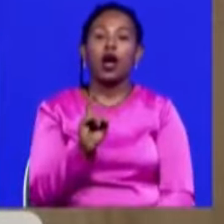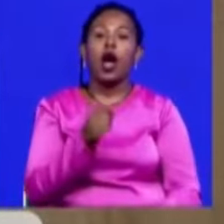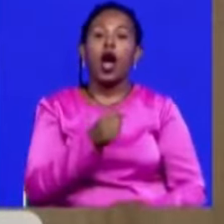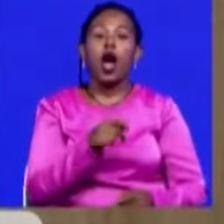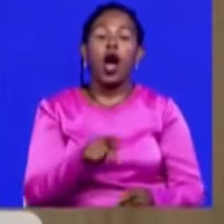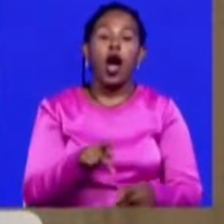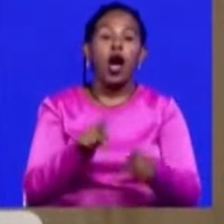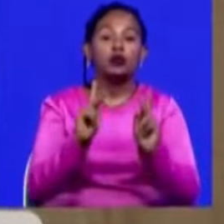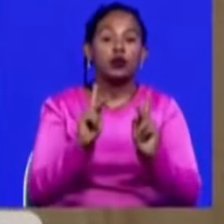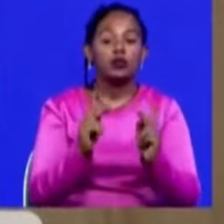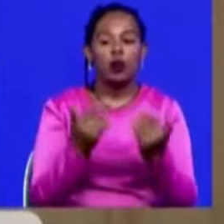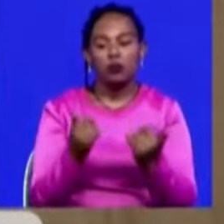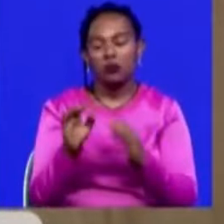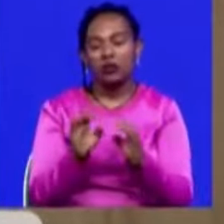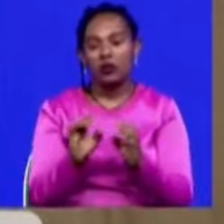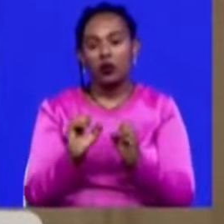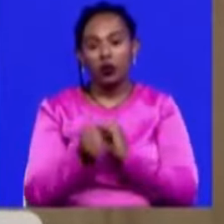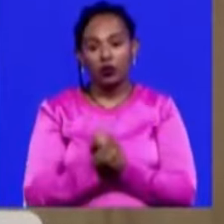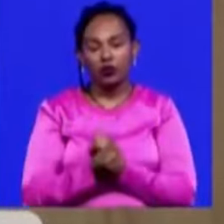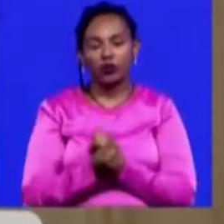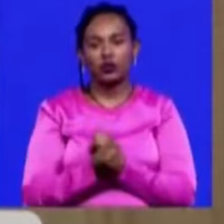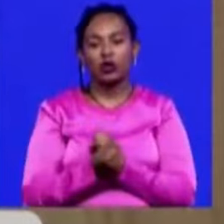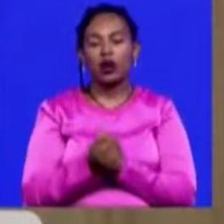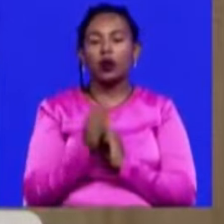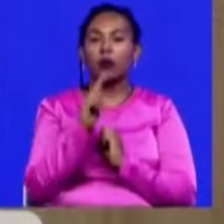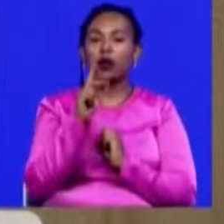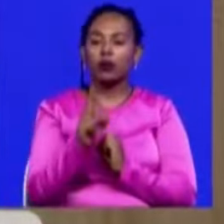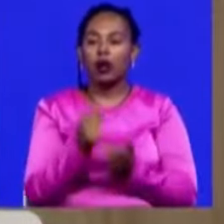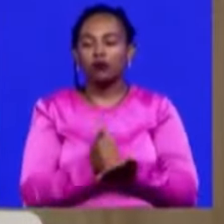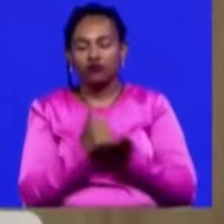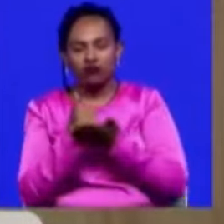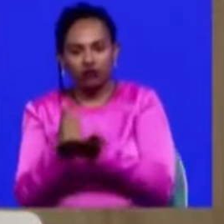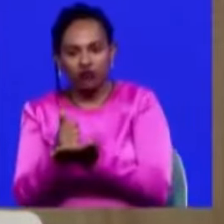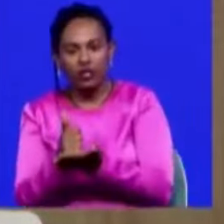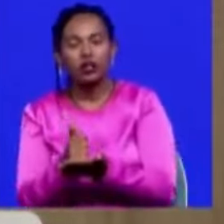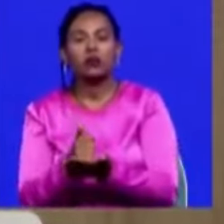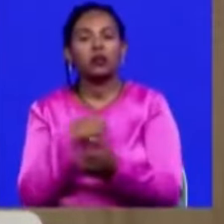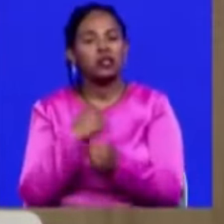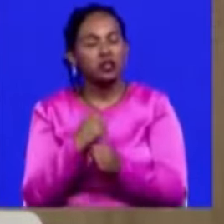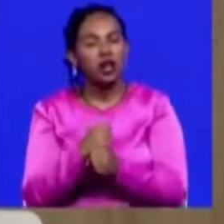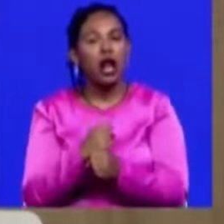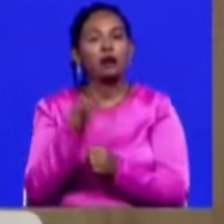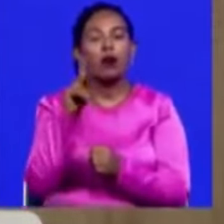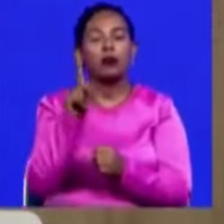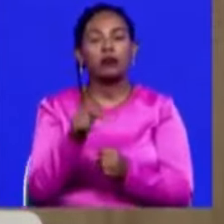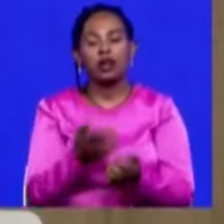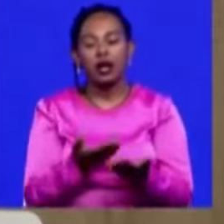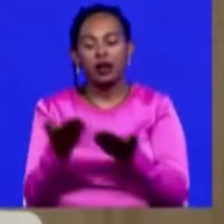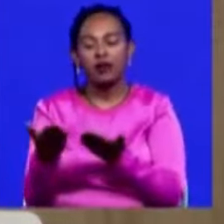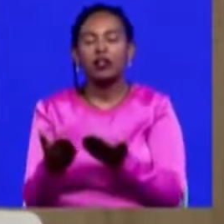አደር አሁን በሚደረጉ ለውጦች ማዳበሪያም እየደጎምን ኩታ ገጠመም እያል ፓምፕም እያቀረብን